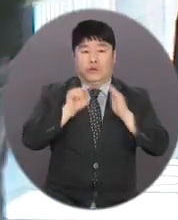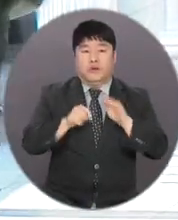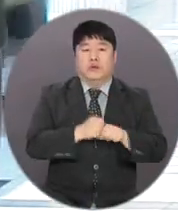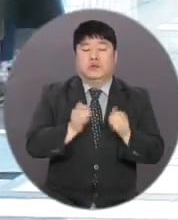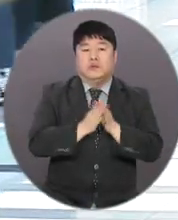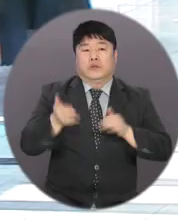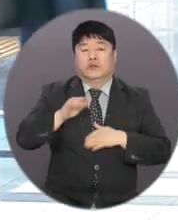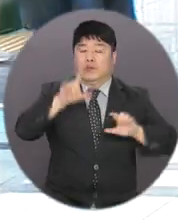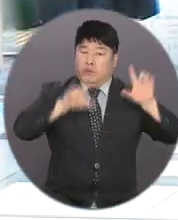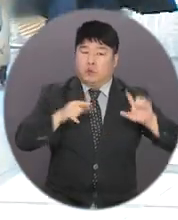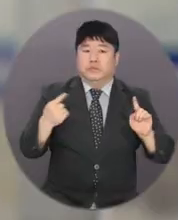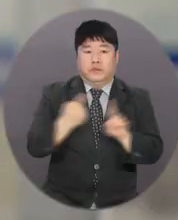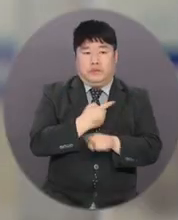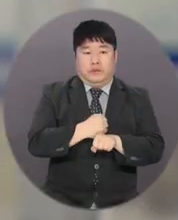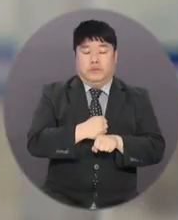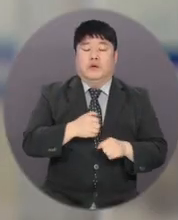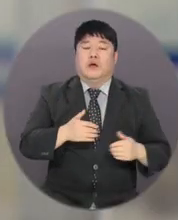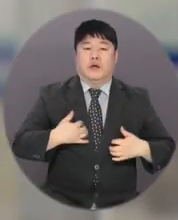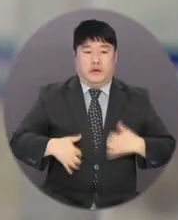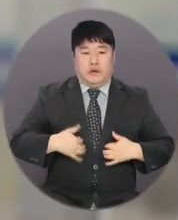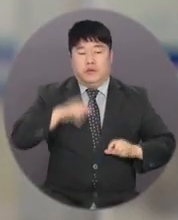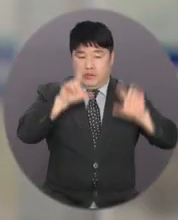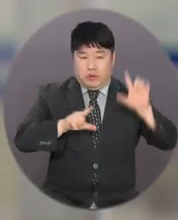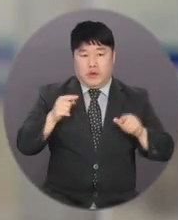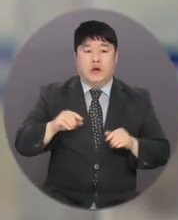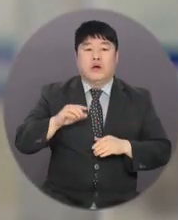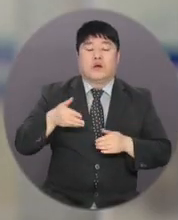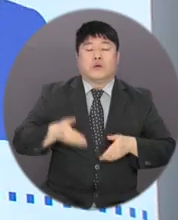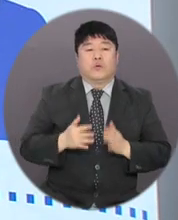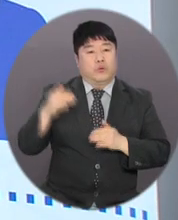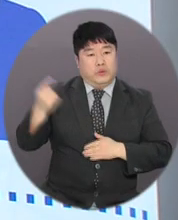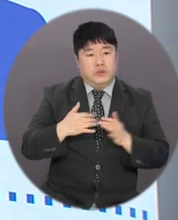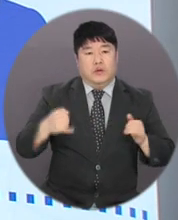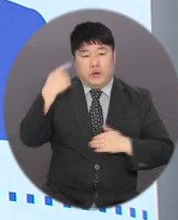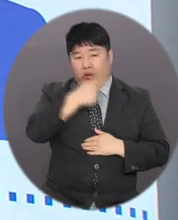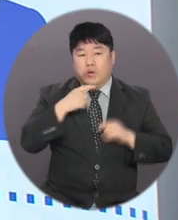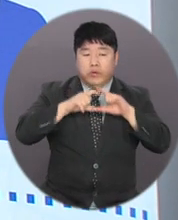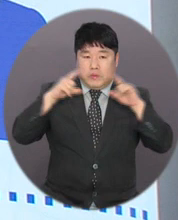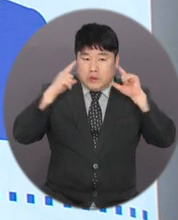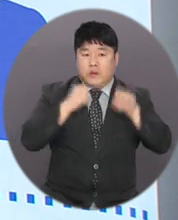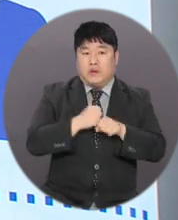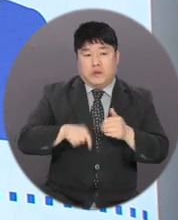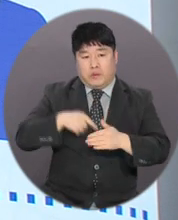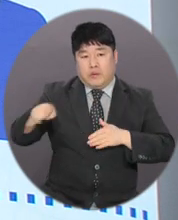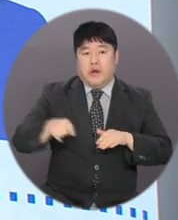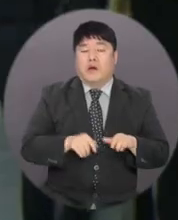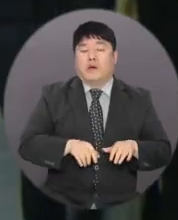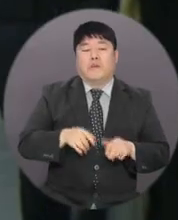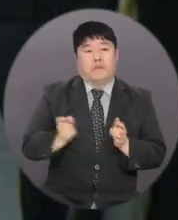사뭇 달라졌습니다. 들뜬 표정이어야 할 귀성객들은 얼굴에 마스크를 착용한 채 대합실을 빠져나가는 발걸음을